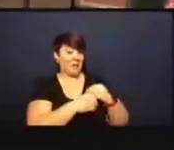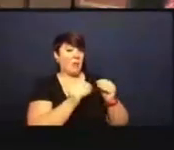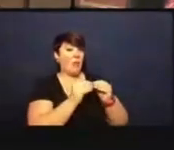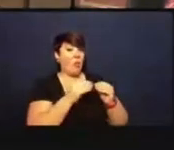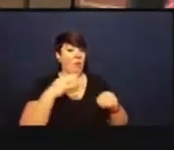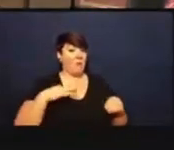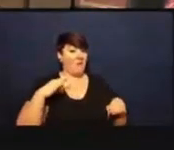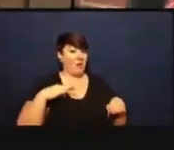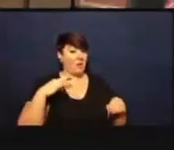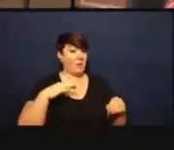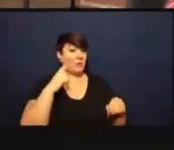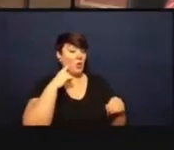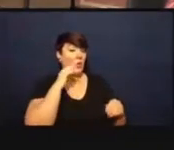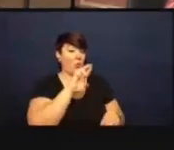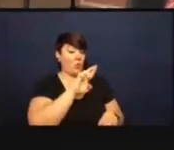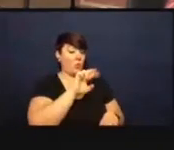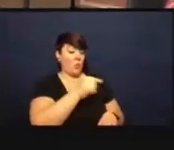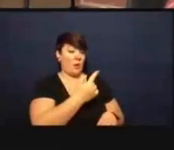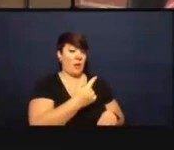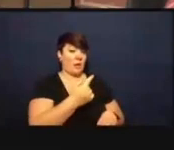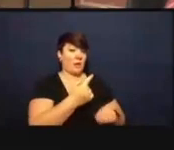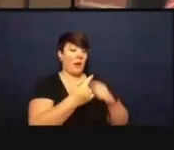tumeona kuwa wilaya